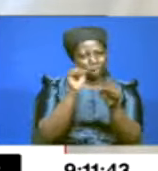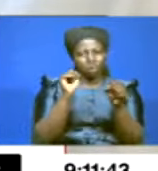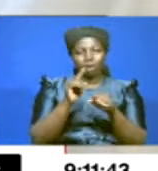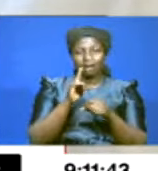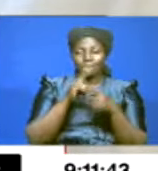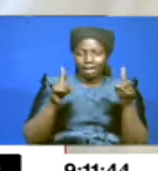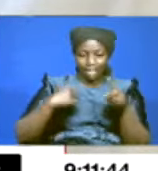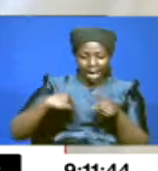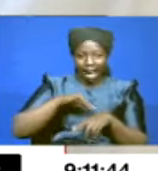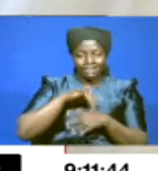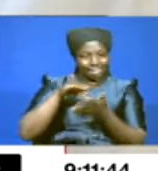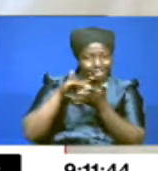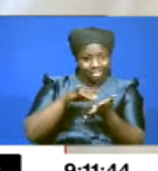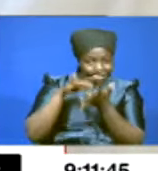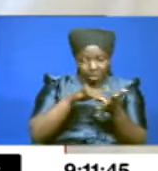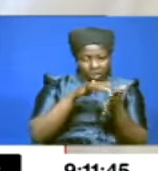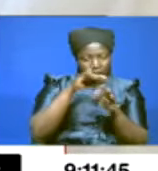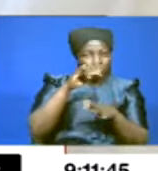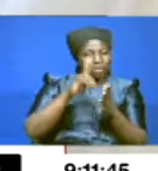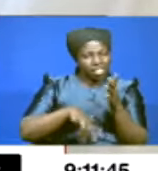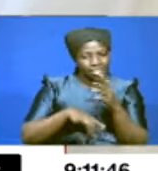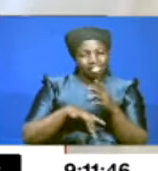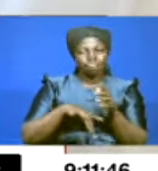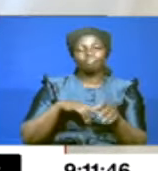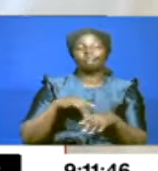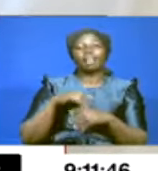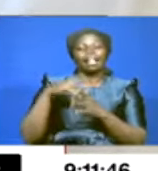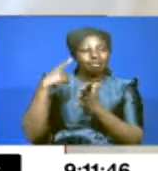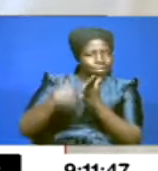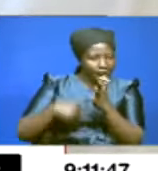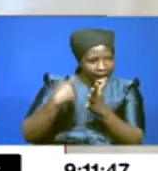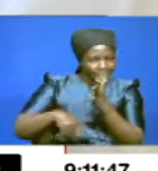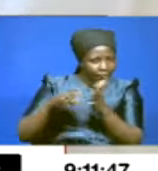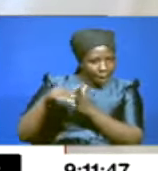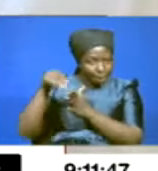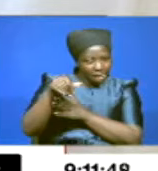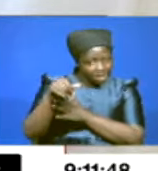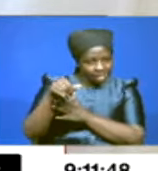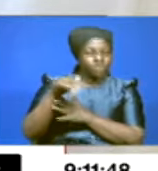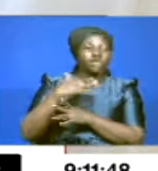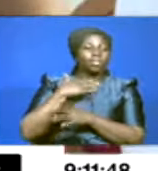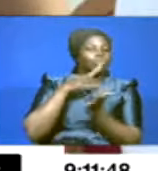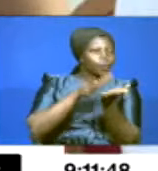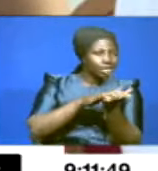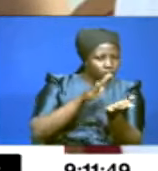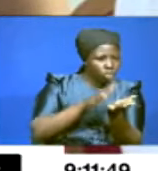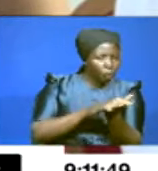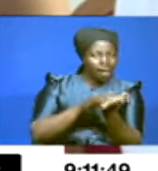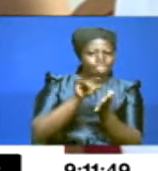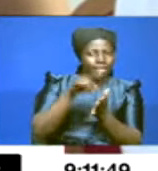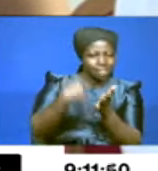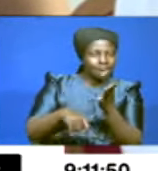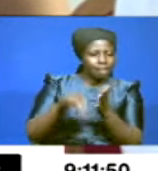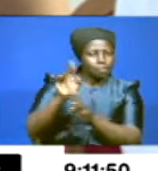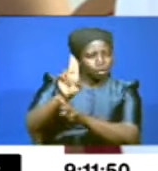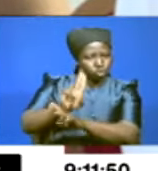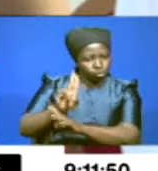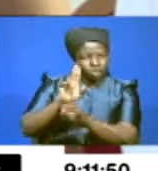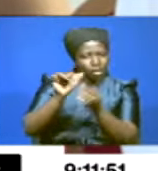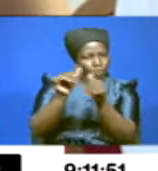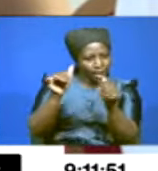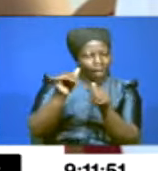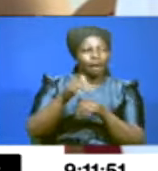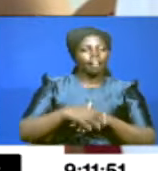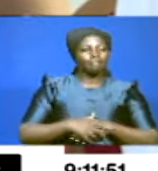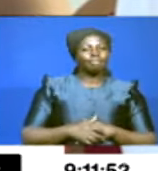ushuru unaolipwa tupendelea uwe utatumika katika yale ambayo yamekusudiwa. Siasa kweli